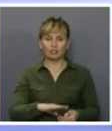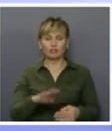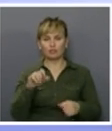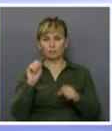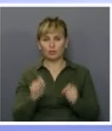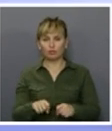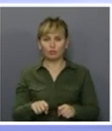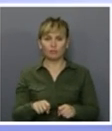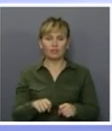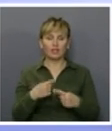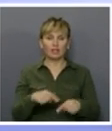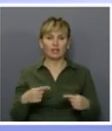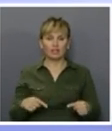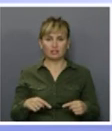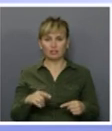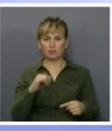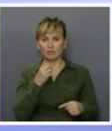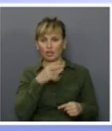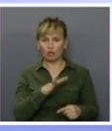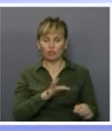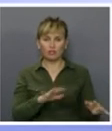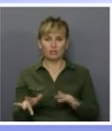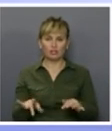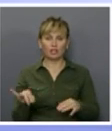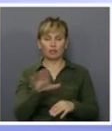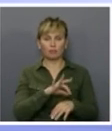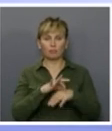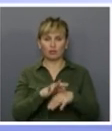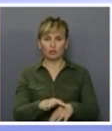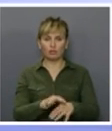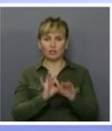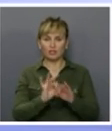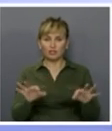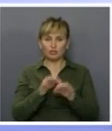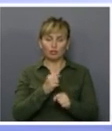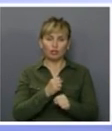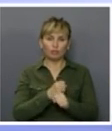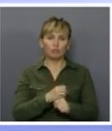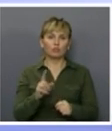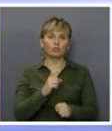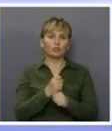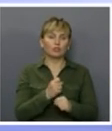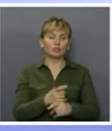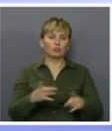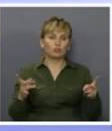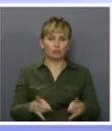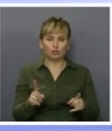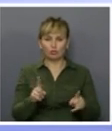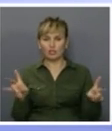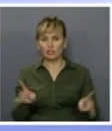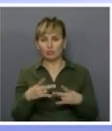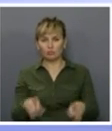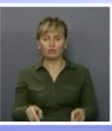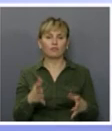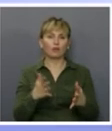на различные авантюрные вещи. И мы проводим разъяснительную работу о том, что что-то делать нужно, что-то не нужно, в